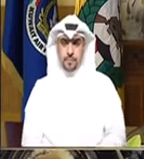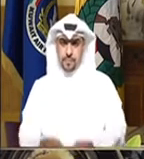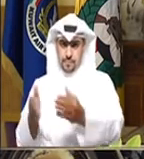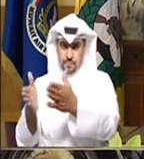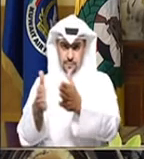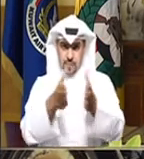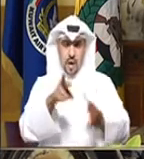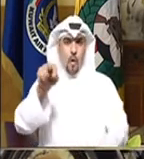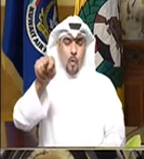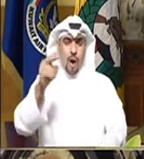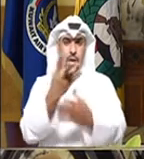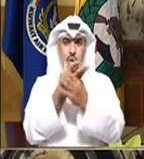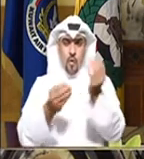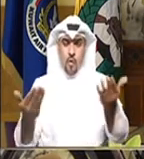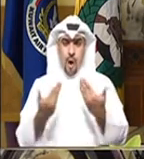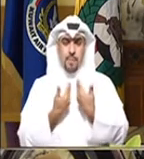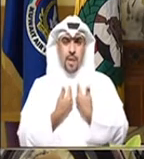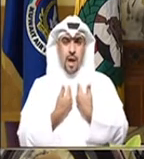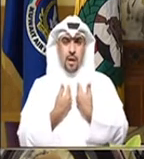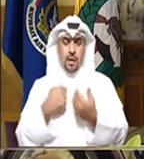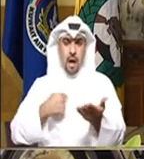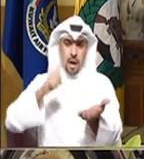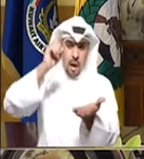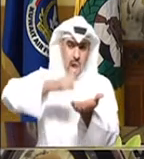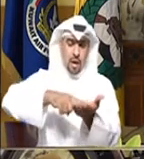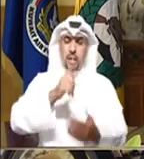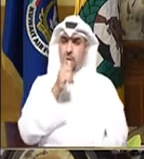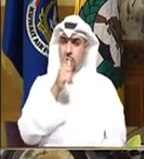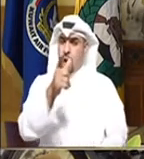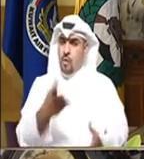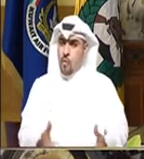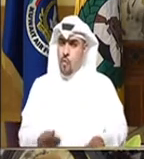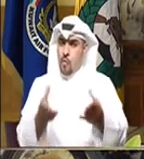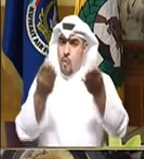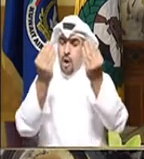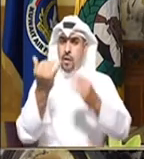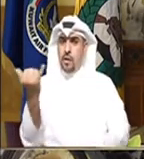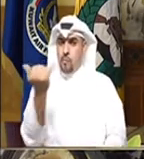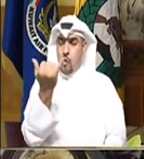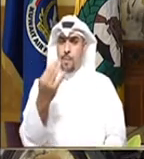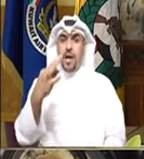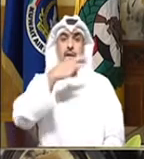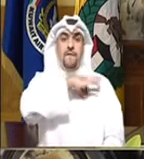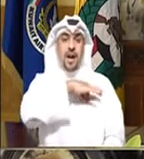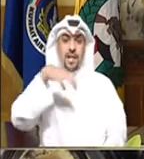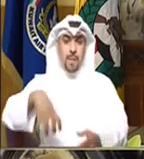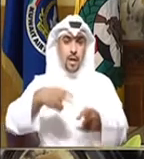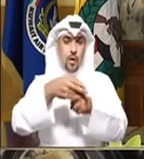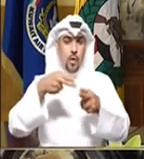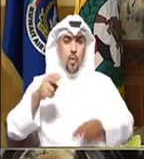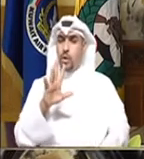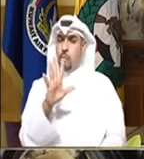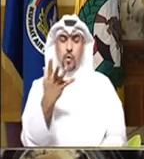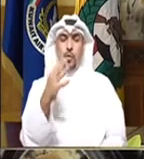أخواني وأبنائي، لقد أكدت مرارا بأن ثروة الوطن الحقيقية تكمن في